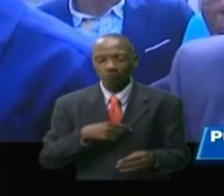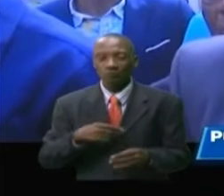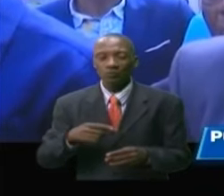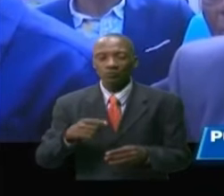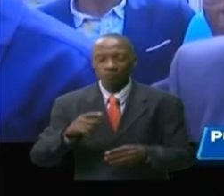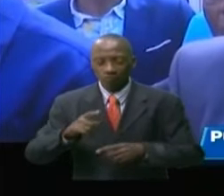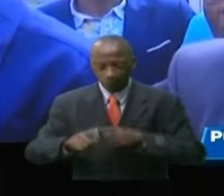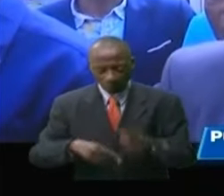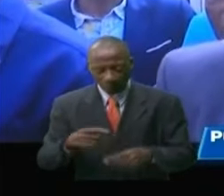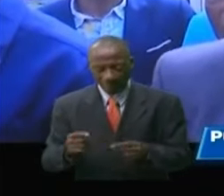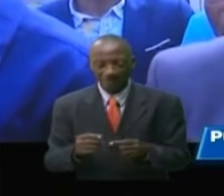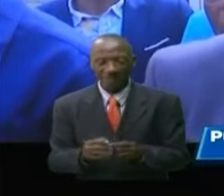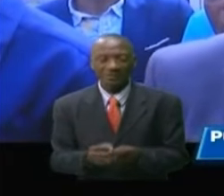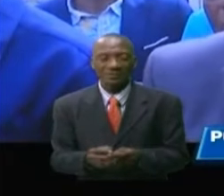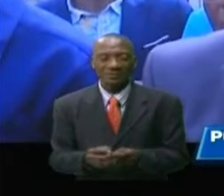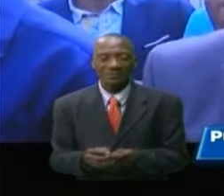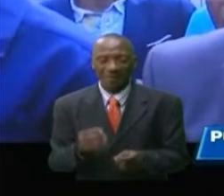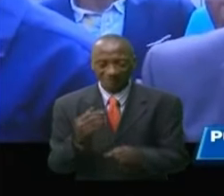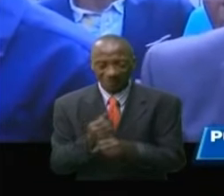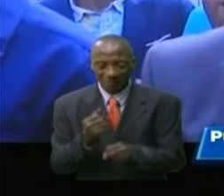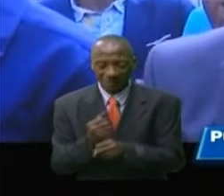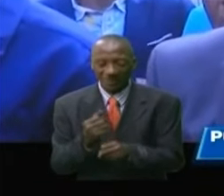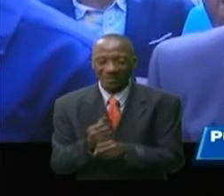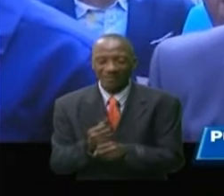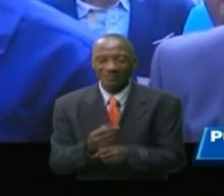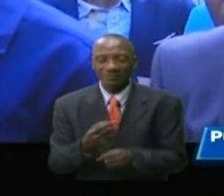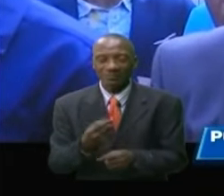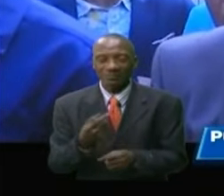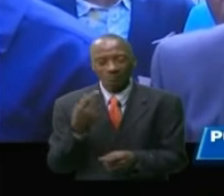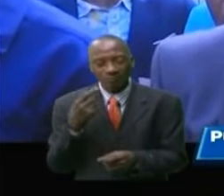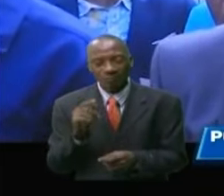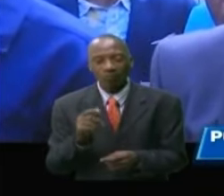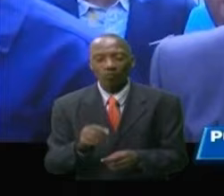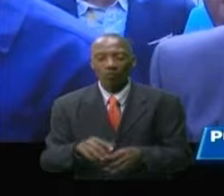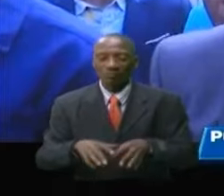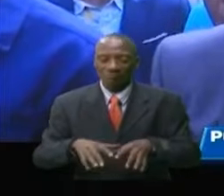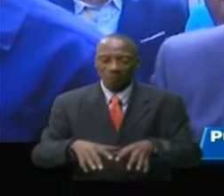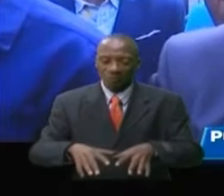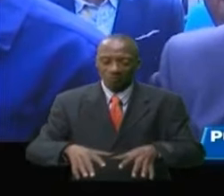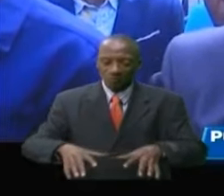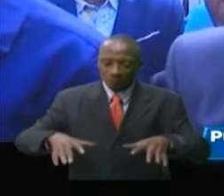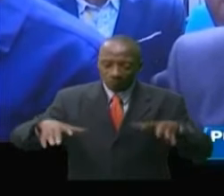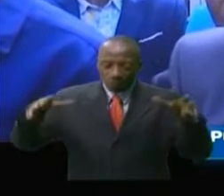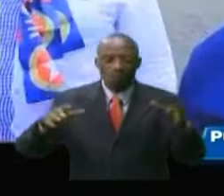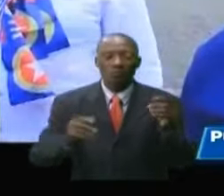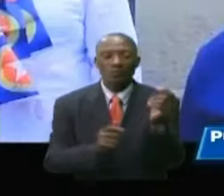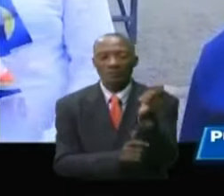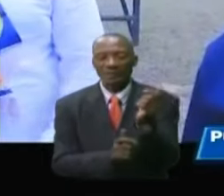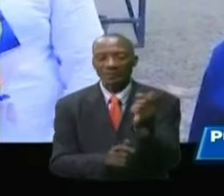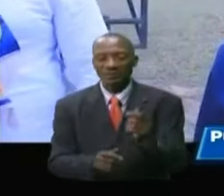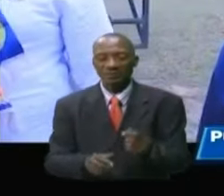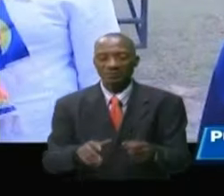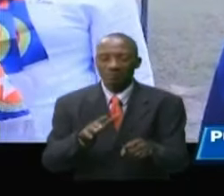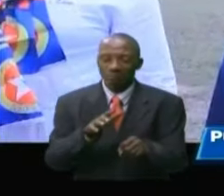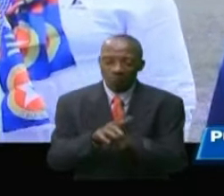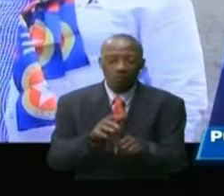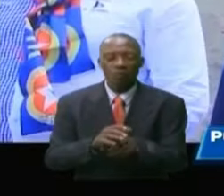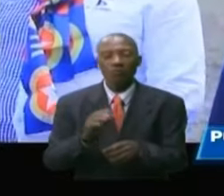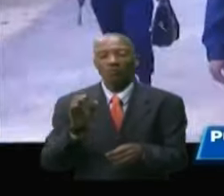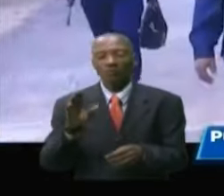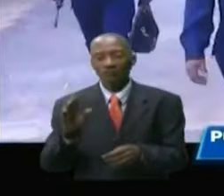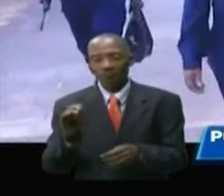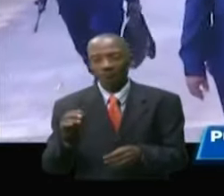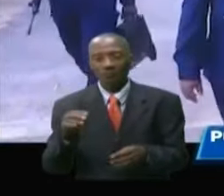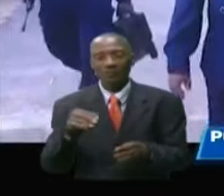y a le Kasaï avec la pleine implication des provinces. Vous voyez ici avec les deux ministres